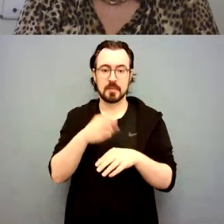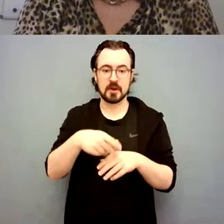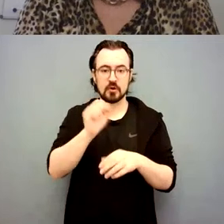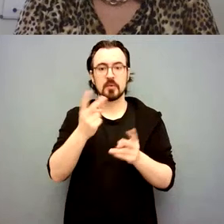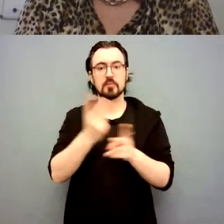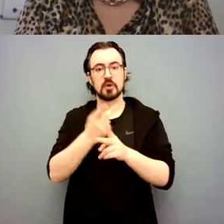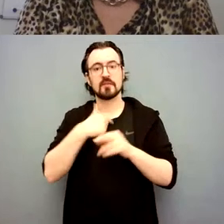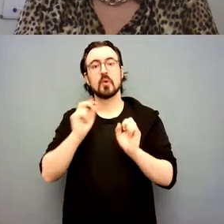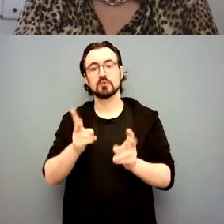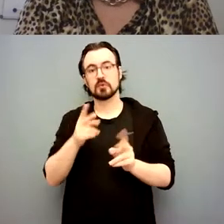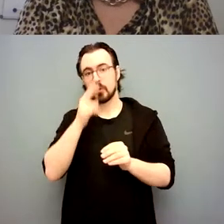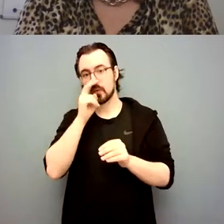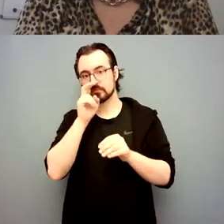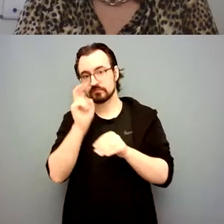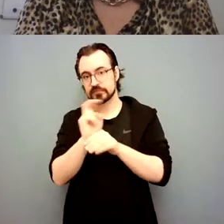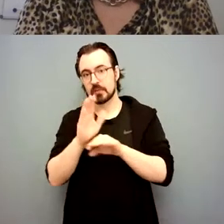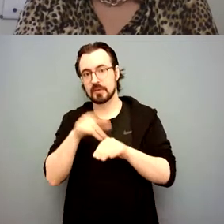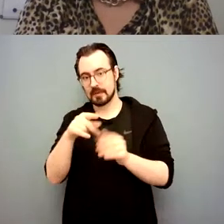även titta på det perspektivet.